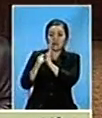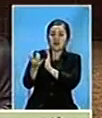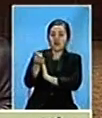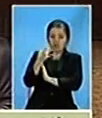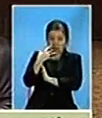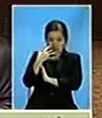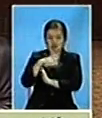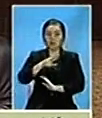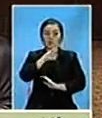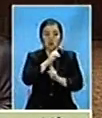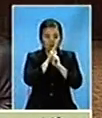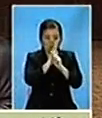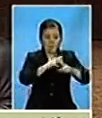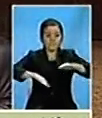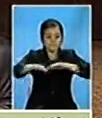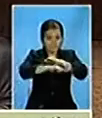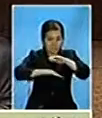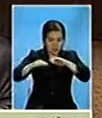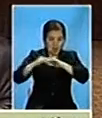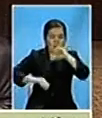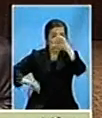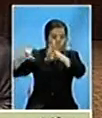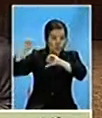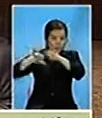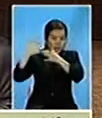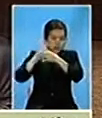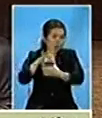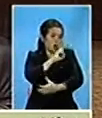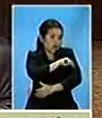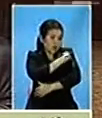หลักวิชาทางวิทยาศาสตร์การแพทย์หรือ